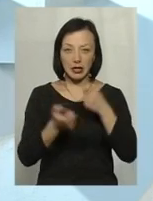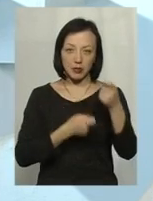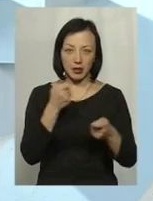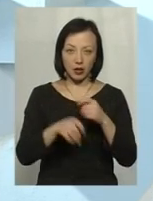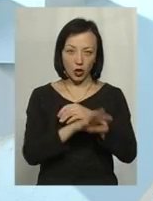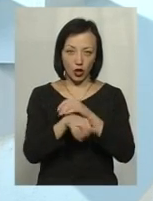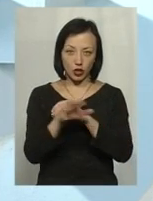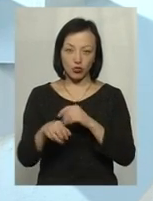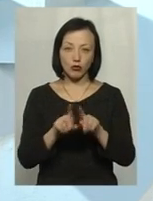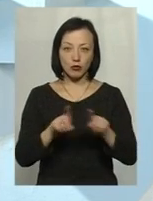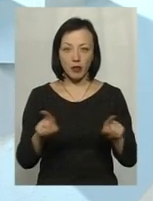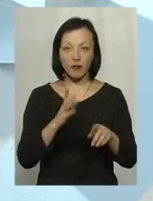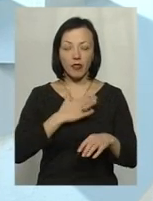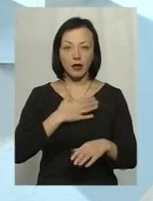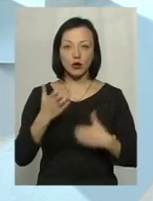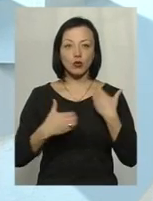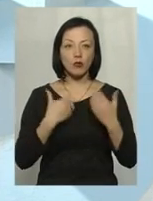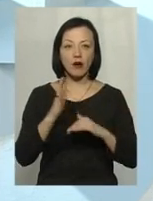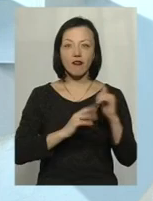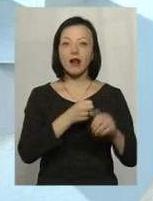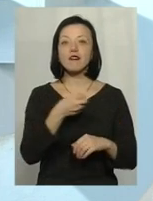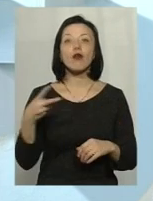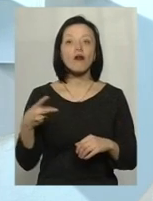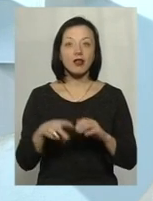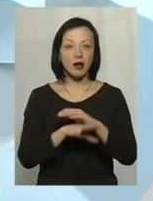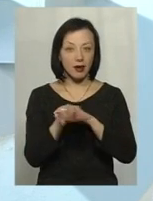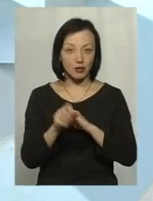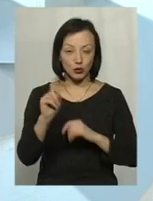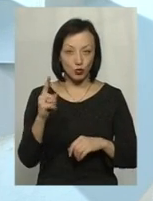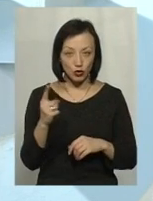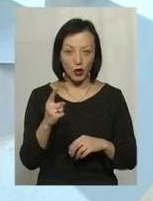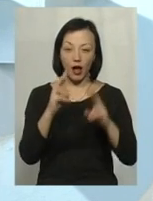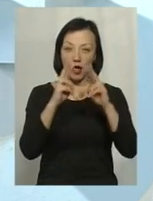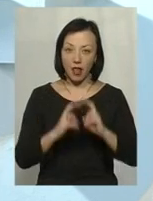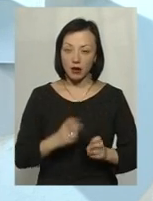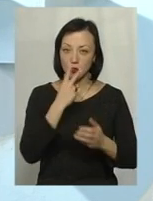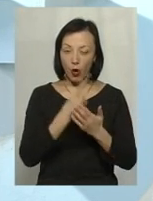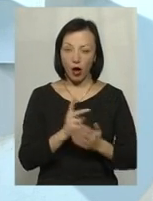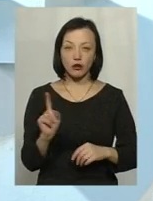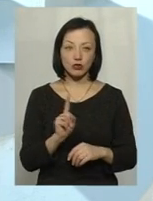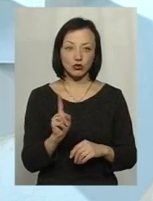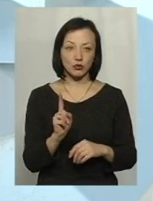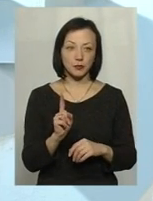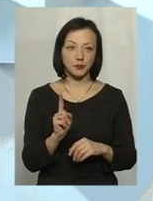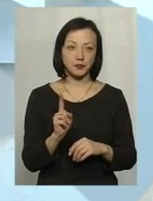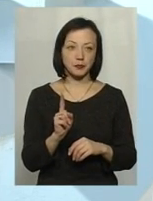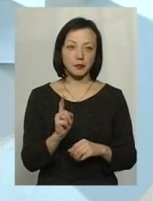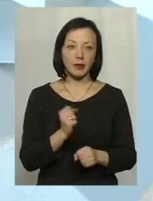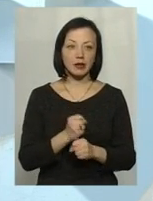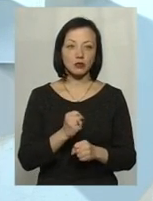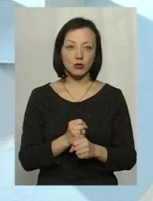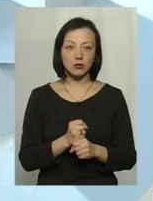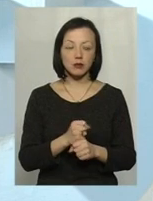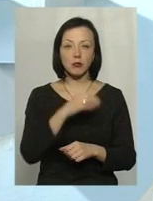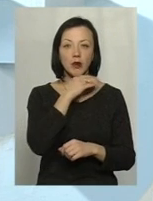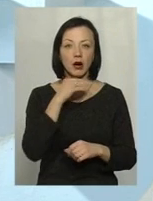крадіжки. Особливо нас турбують кваліфіковані крадіжки, тому що аналіз показує, що скоюється